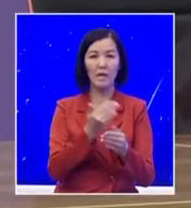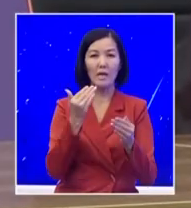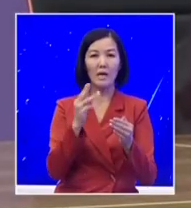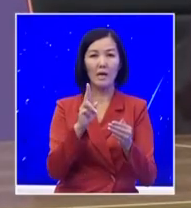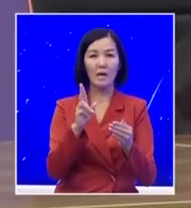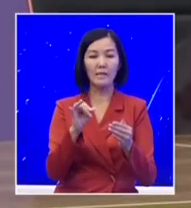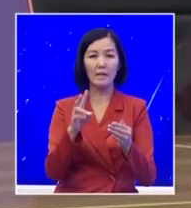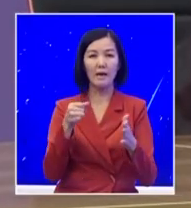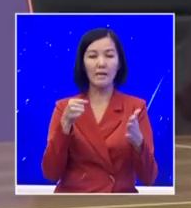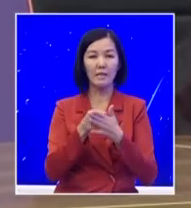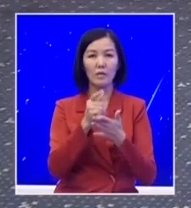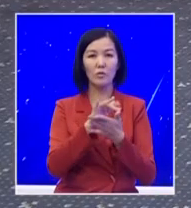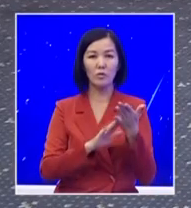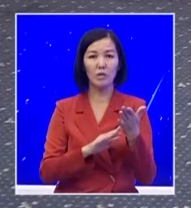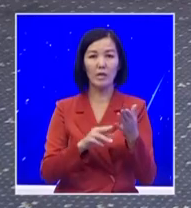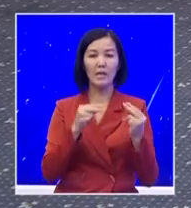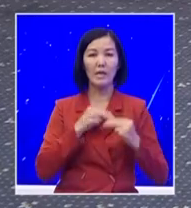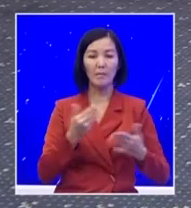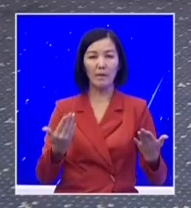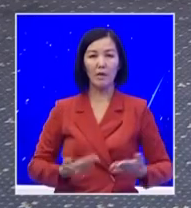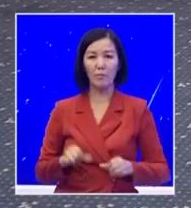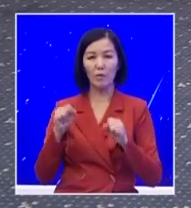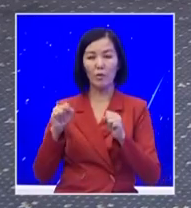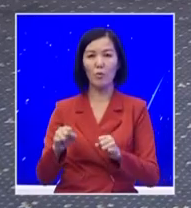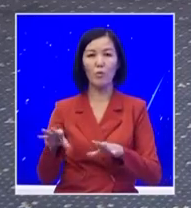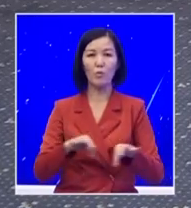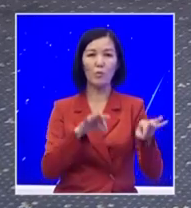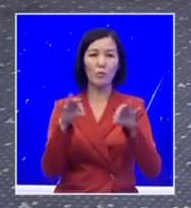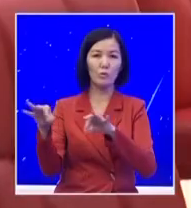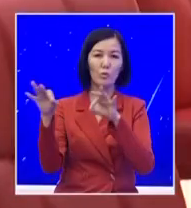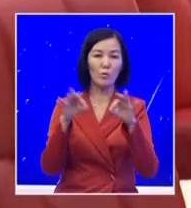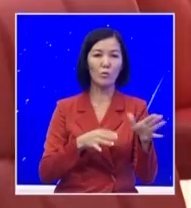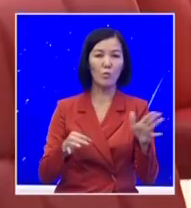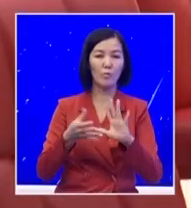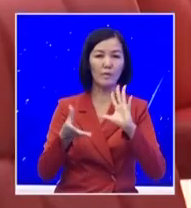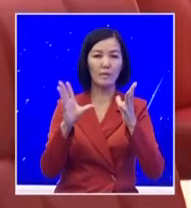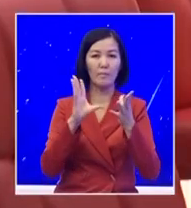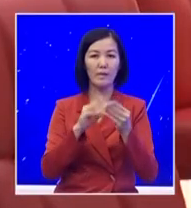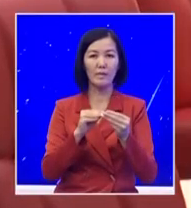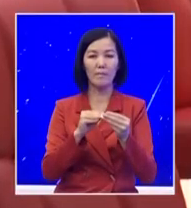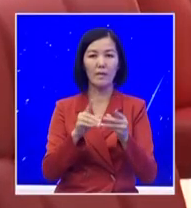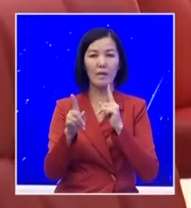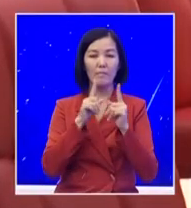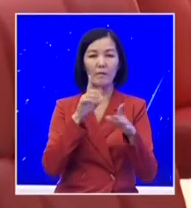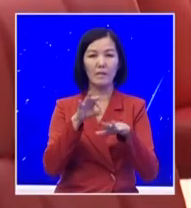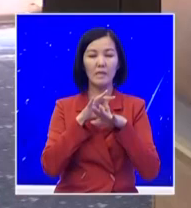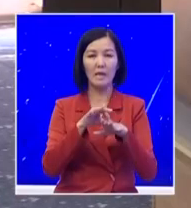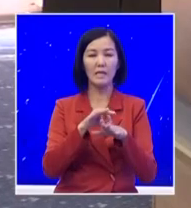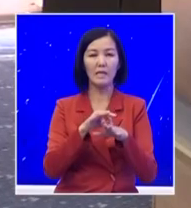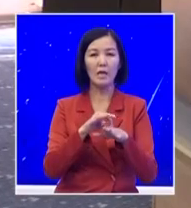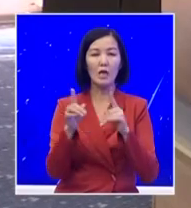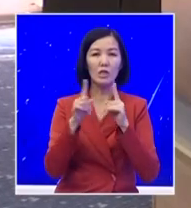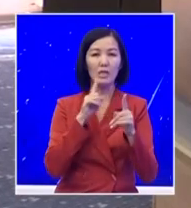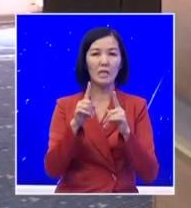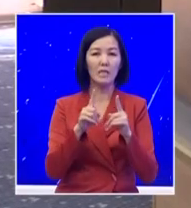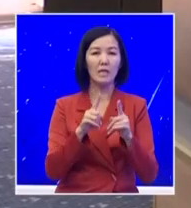дейін созылған. Бұл туралы Еңбек, әлеуметтік қорғау және көші-қон комитетінің облыс бойынша департамент өкілдері өткізген брифингте айтылды.